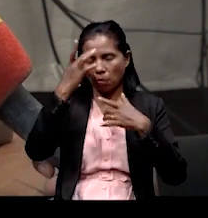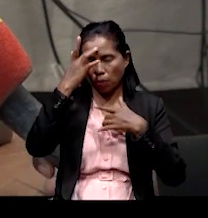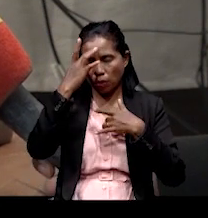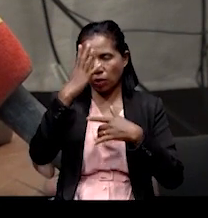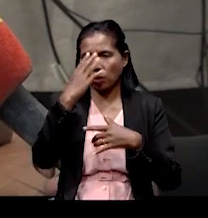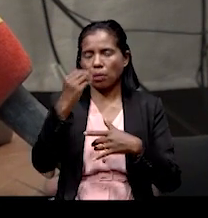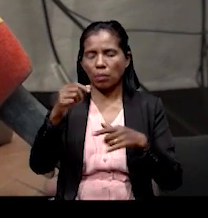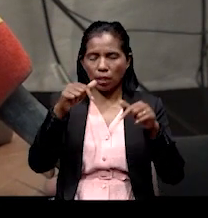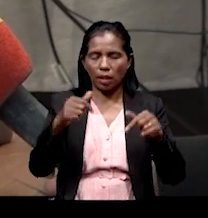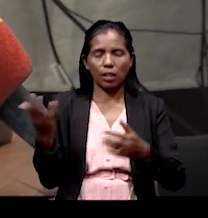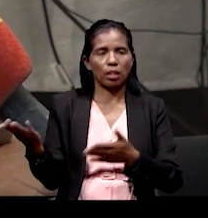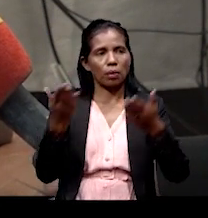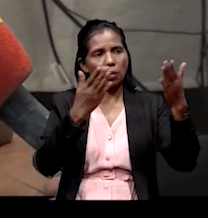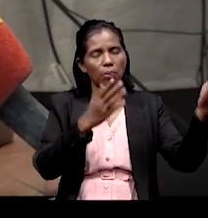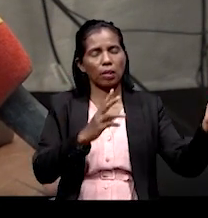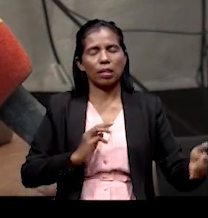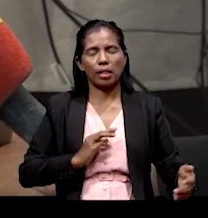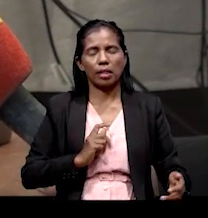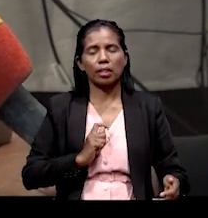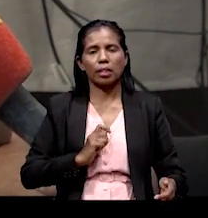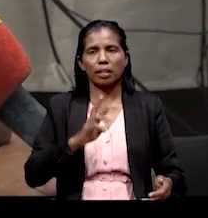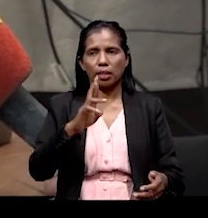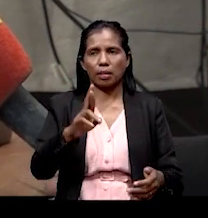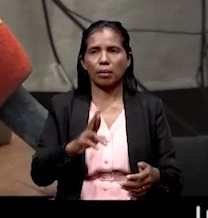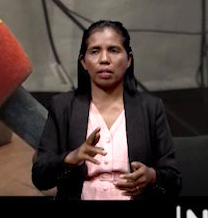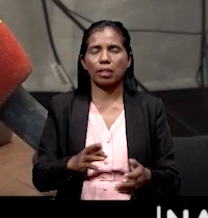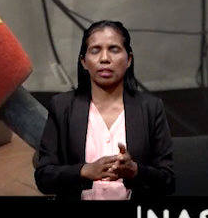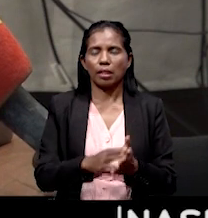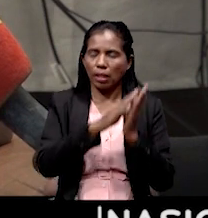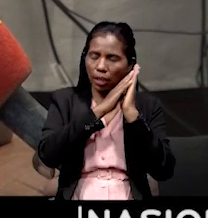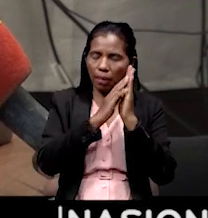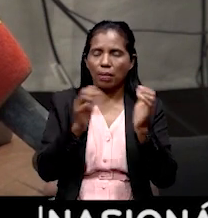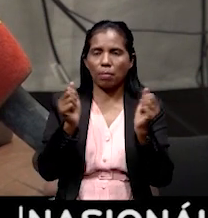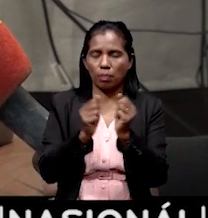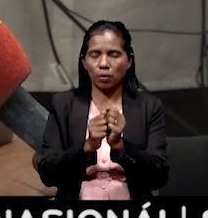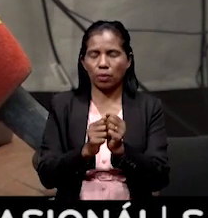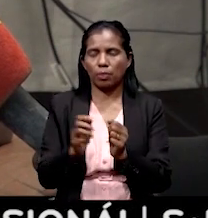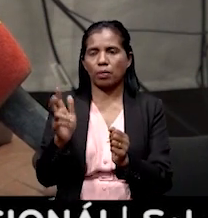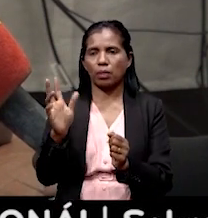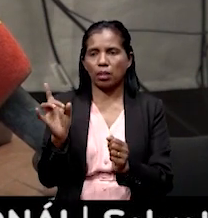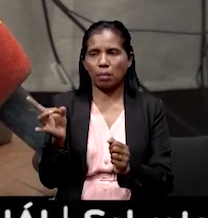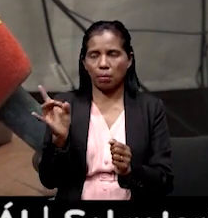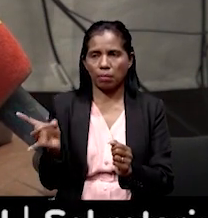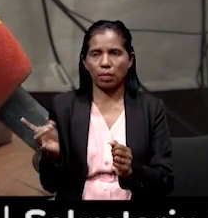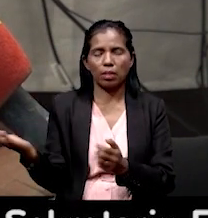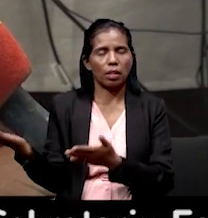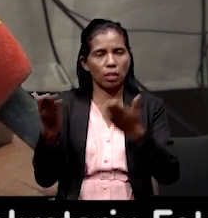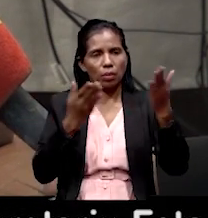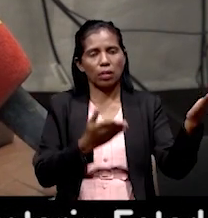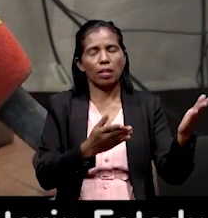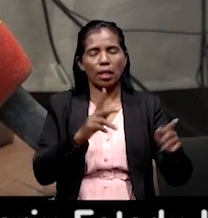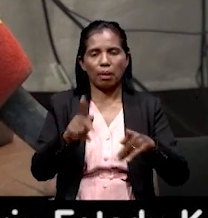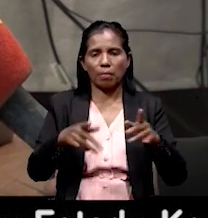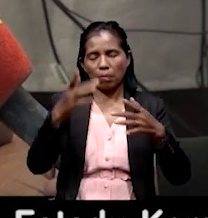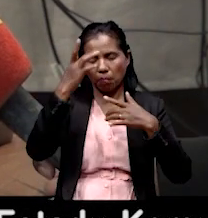Tamba ita iha tibar ita iha kama besik wal nulu. Nebe fasilita para ita bele transporta hotu pasien ser nebe positif